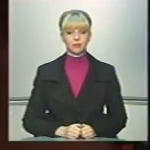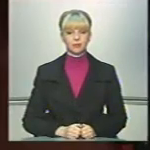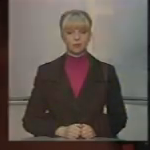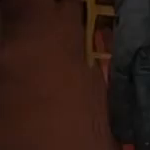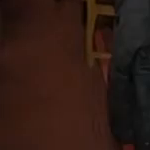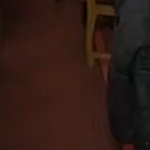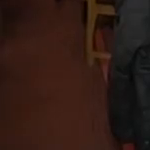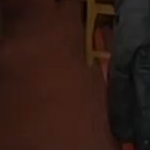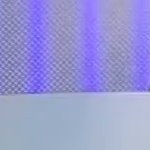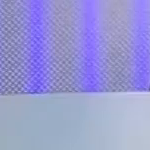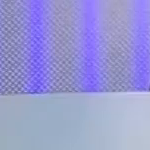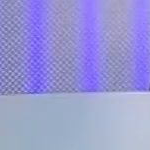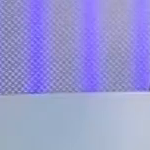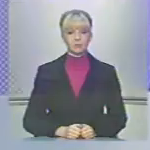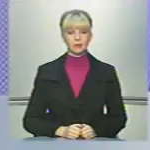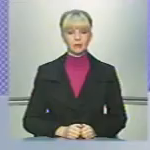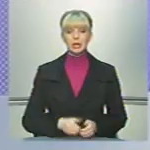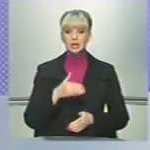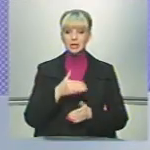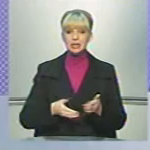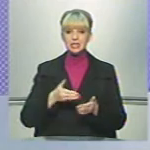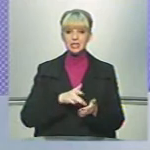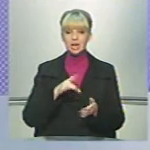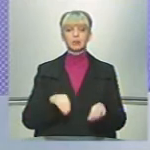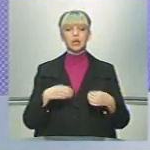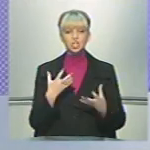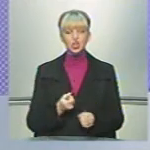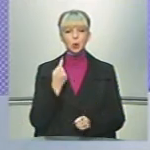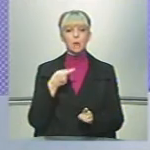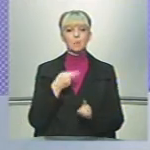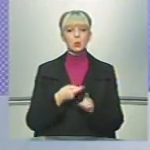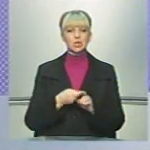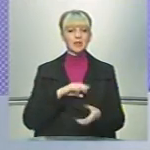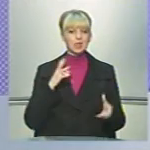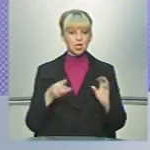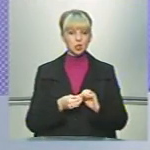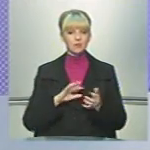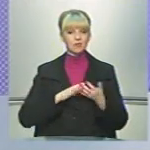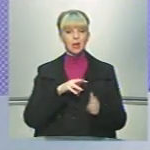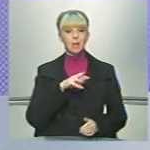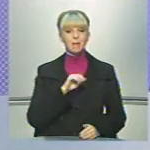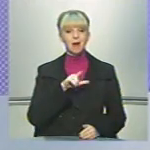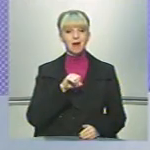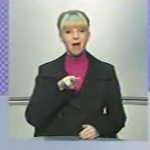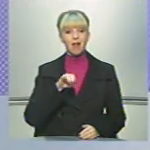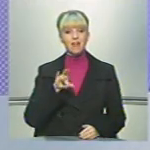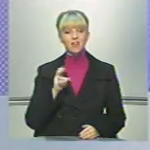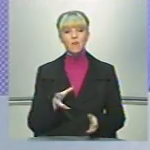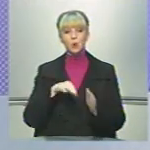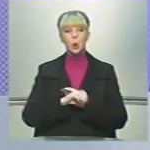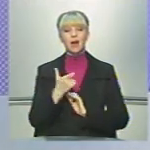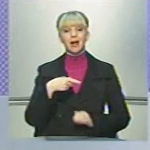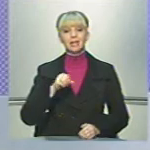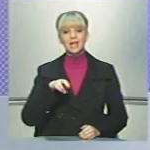телеканал «Буковина». Децентралізація дала ще один позитивний результат. У селі Михайлівка, що входить до